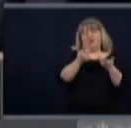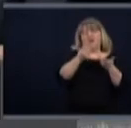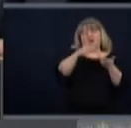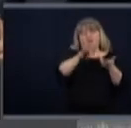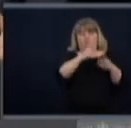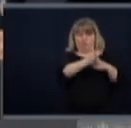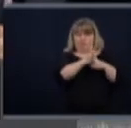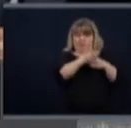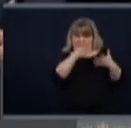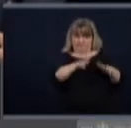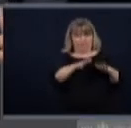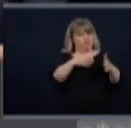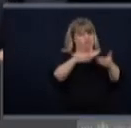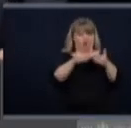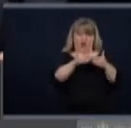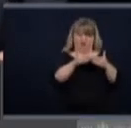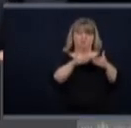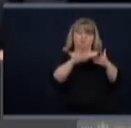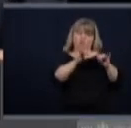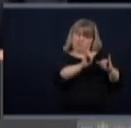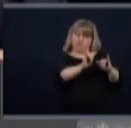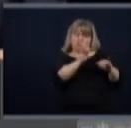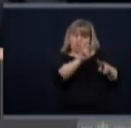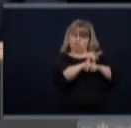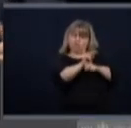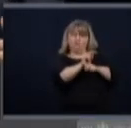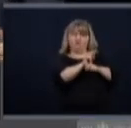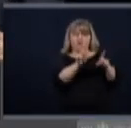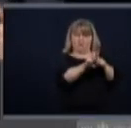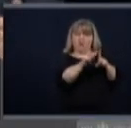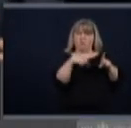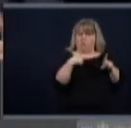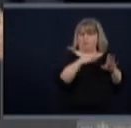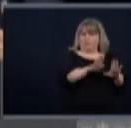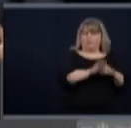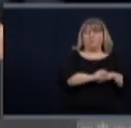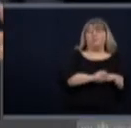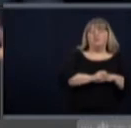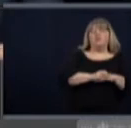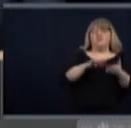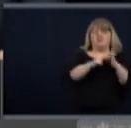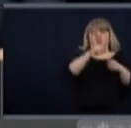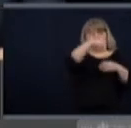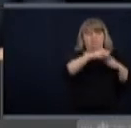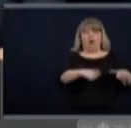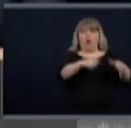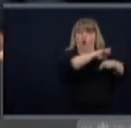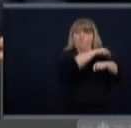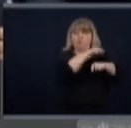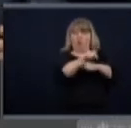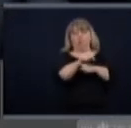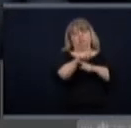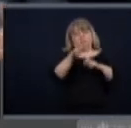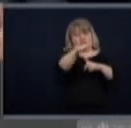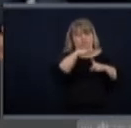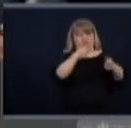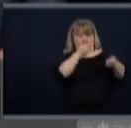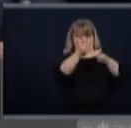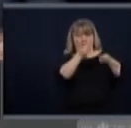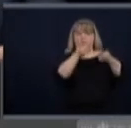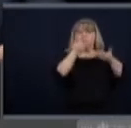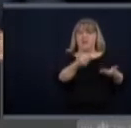Donc, on peut dire vraiment que la situation est sous contrôle dans nos hôpitaux. Rappelez-vous, on avait libéré 7000 lits. Bon,